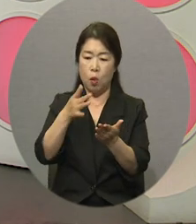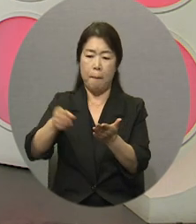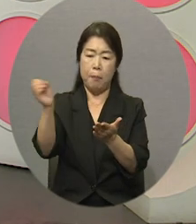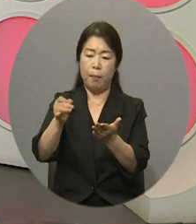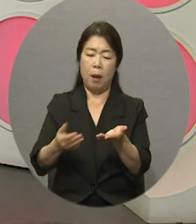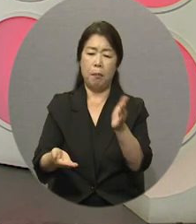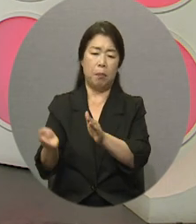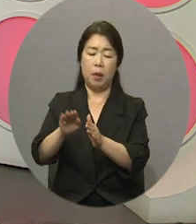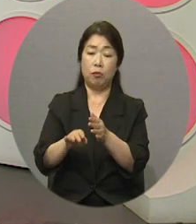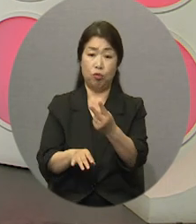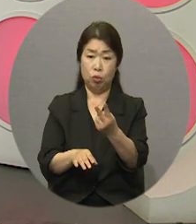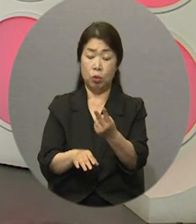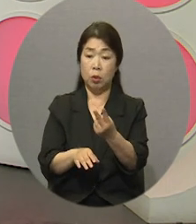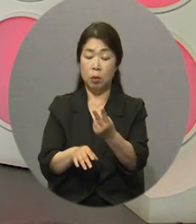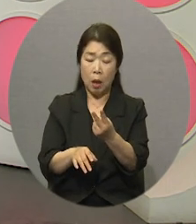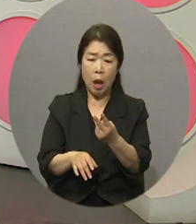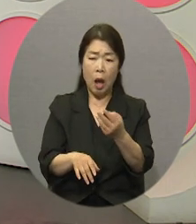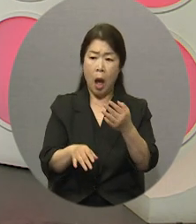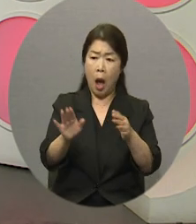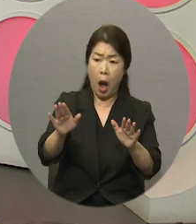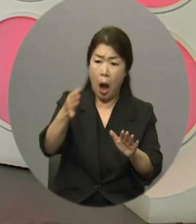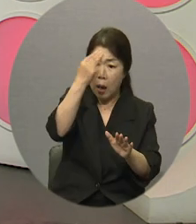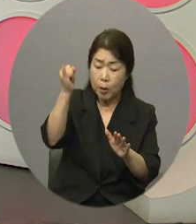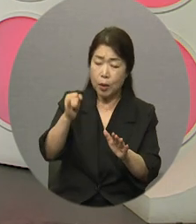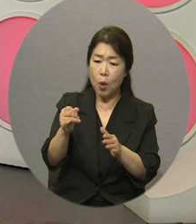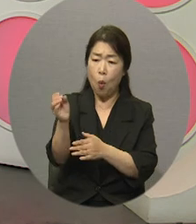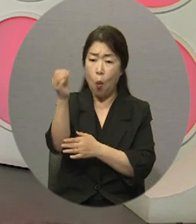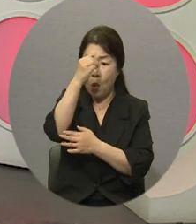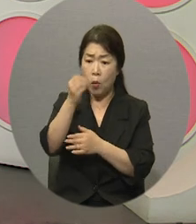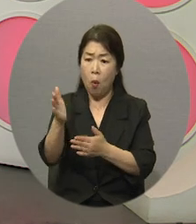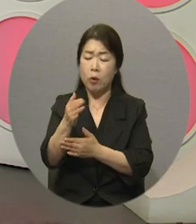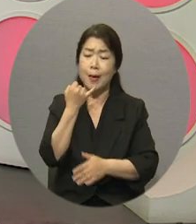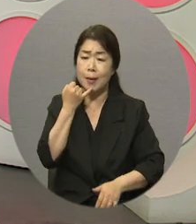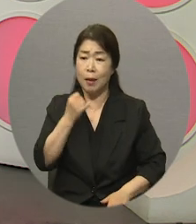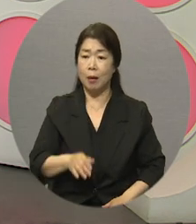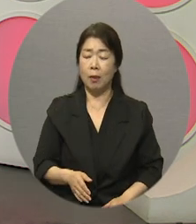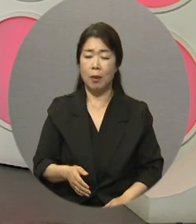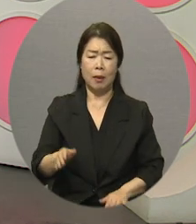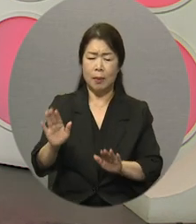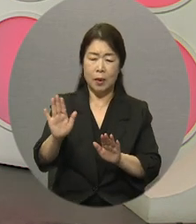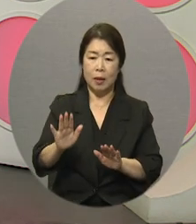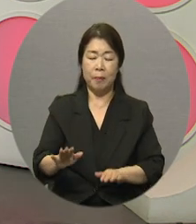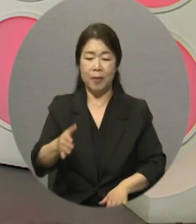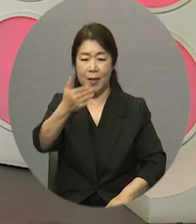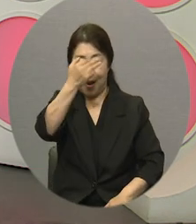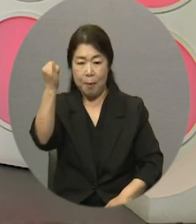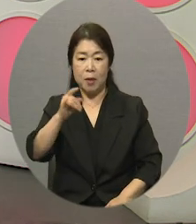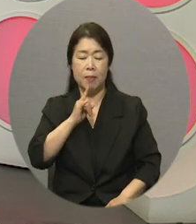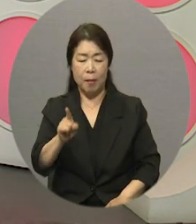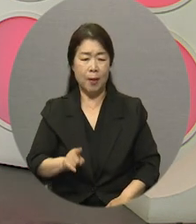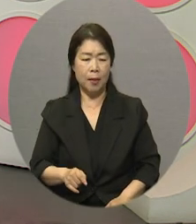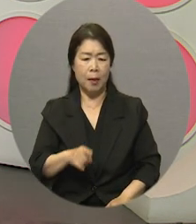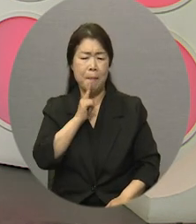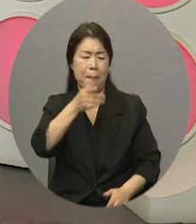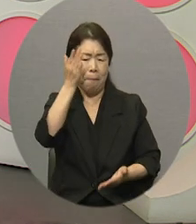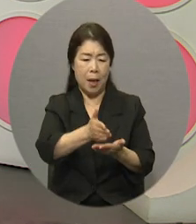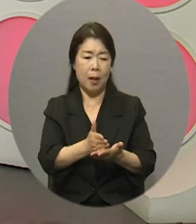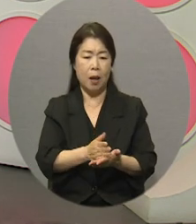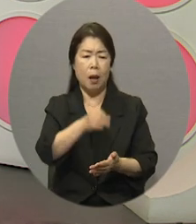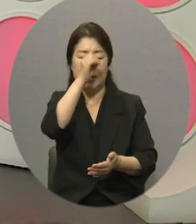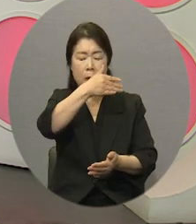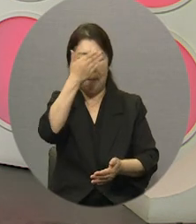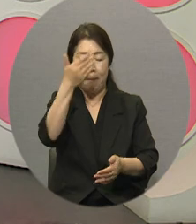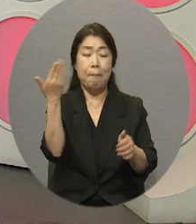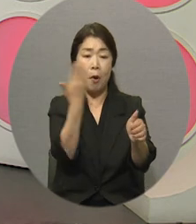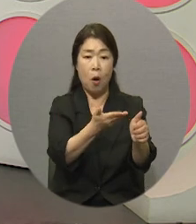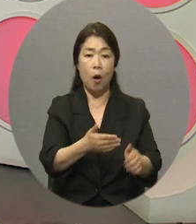할머니, 고등어는 괜찮아요. 제가 사양하자 할머니는 앞만 말고 그냥 먹어 라고 말씀을